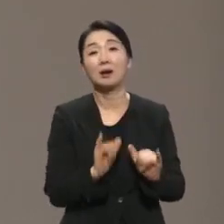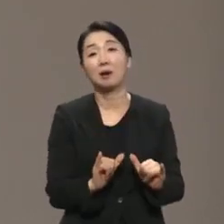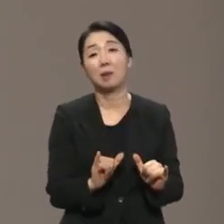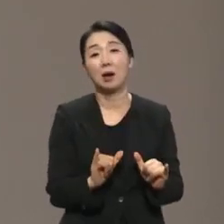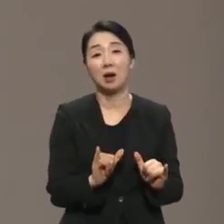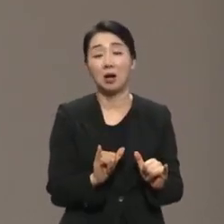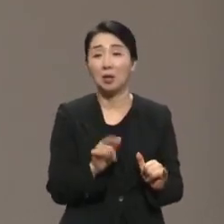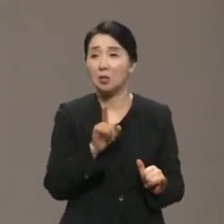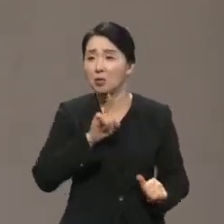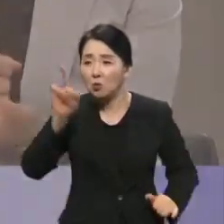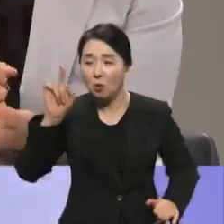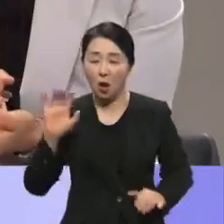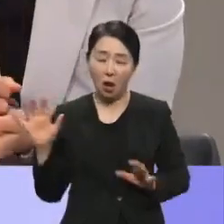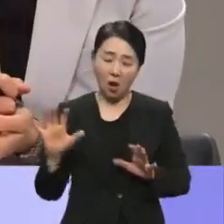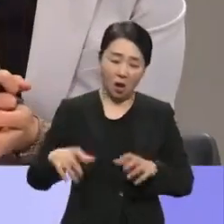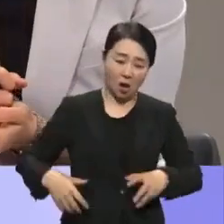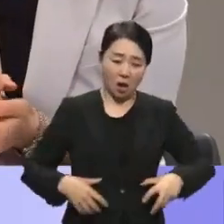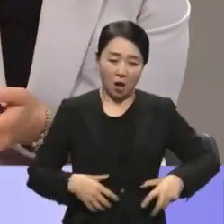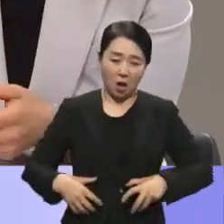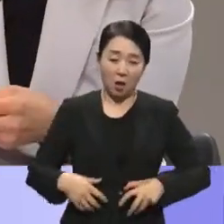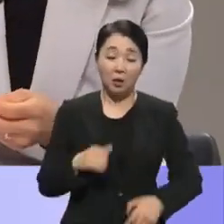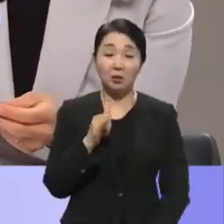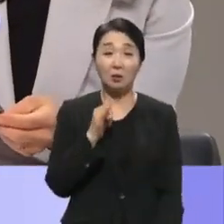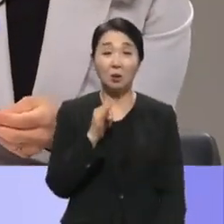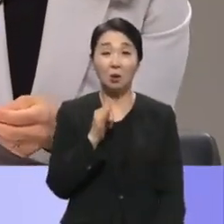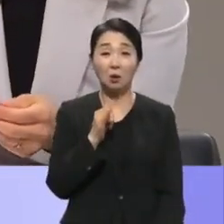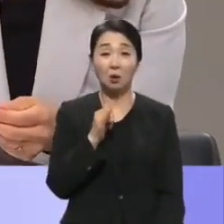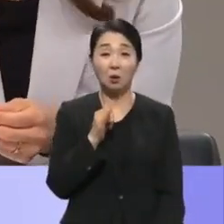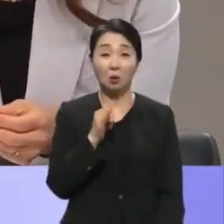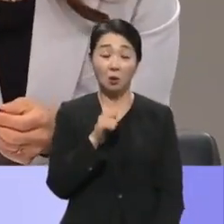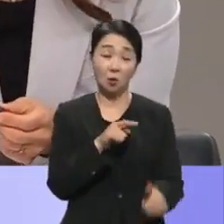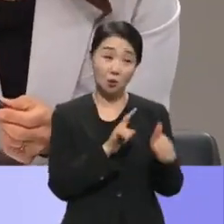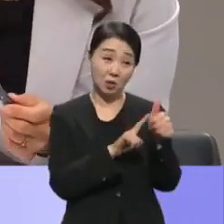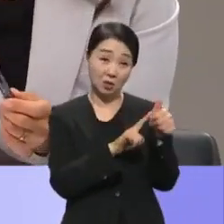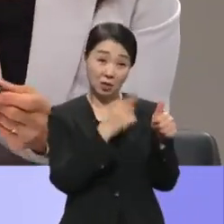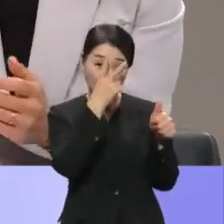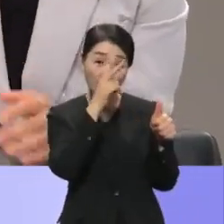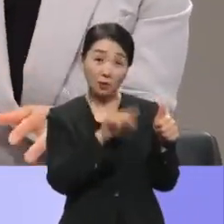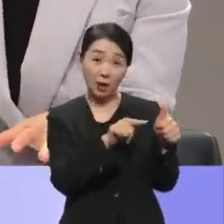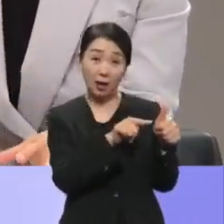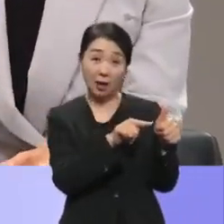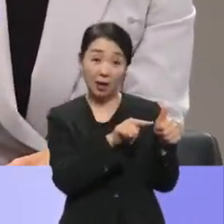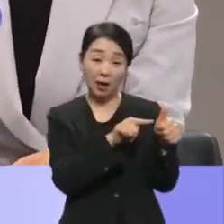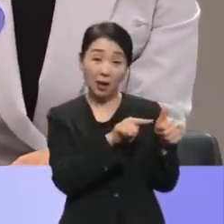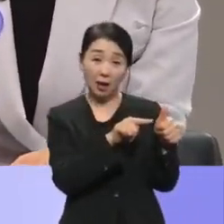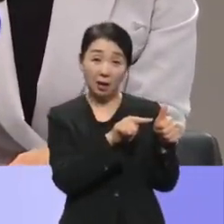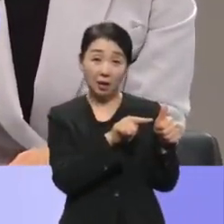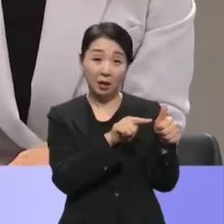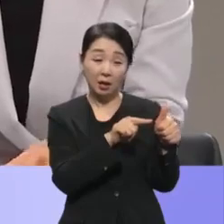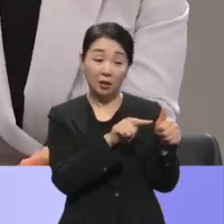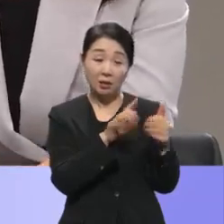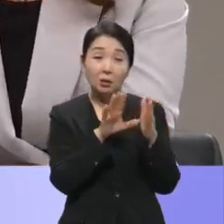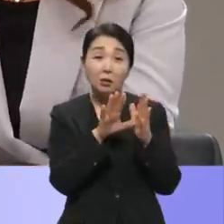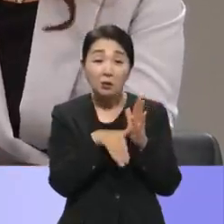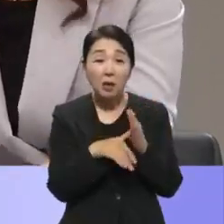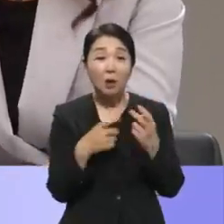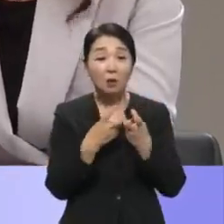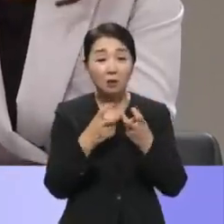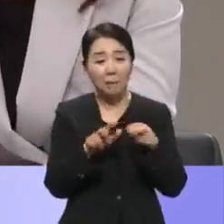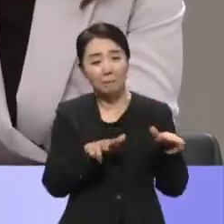하지만 강력계권형사님이계시니 안심하셔도됩니다.저는 그러한